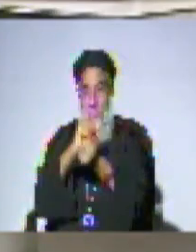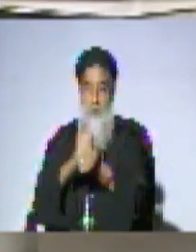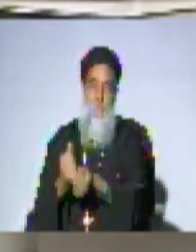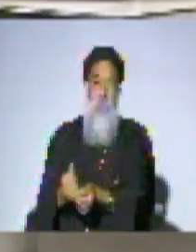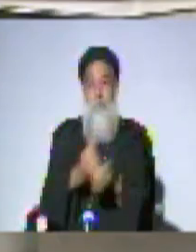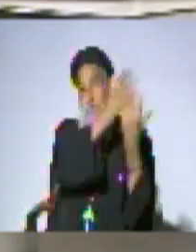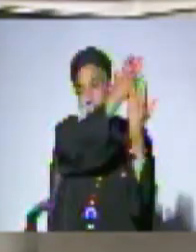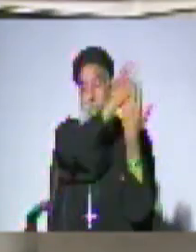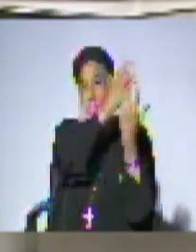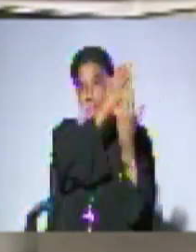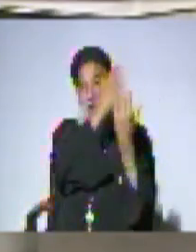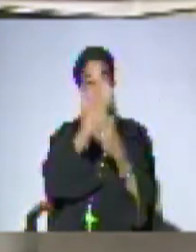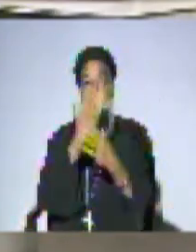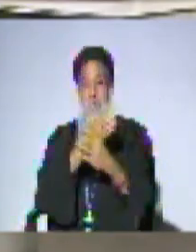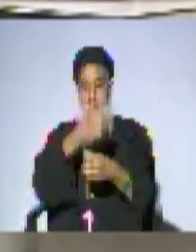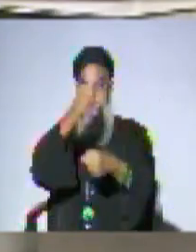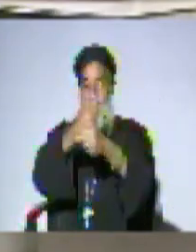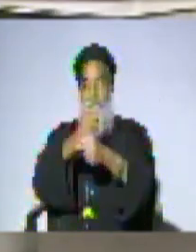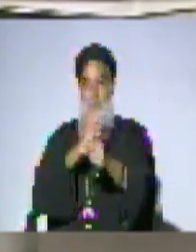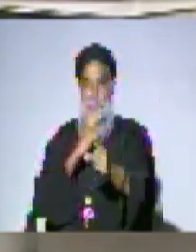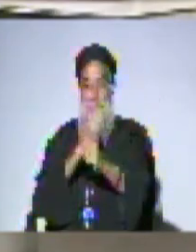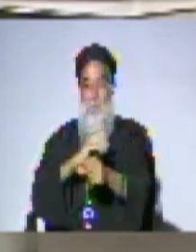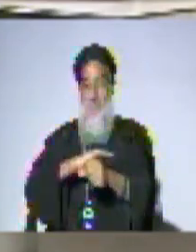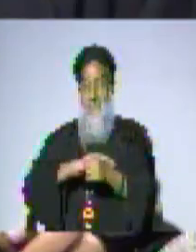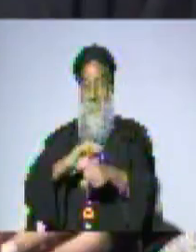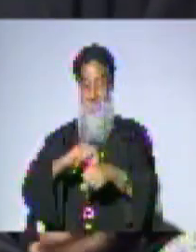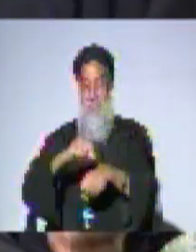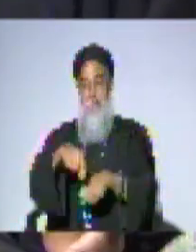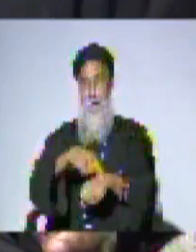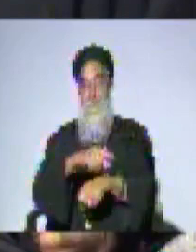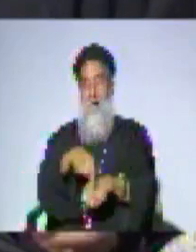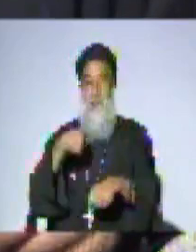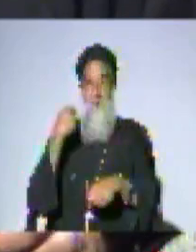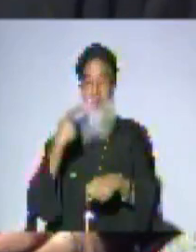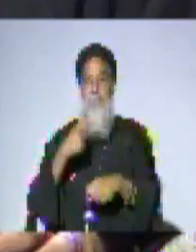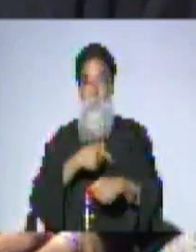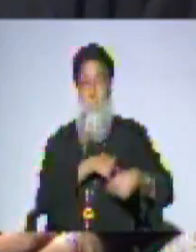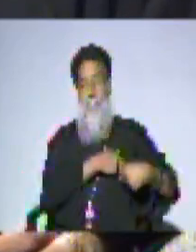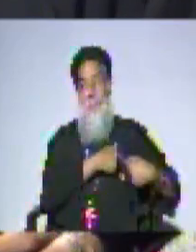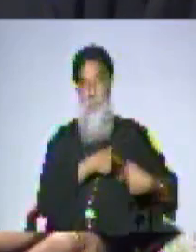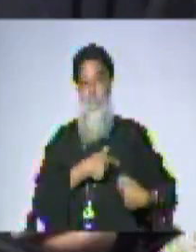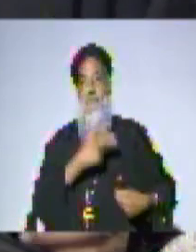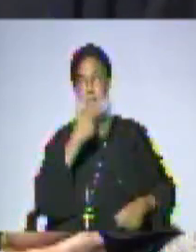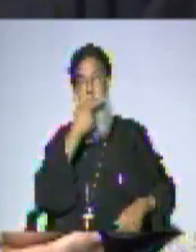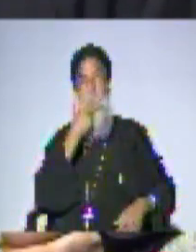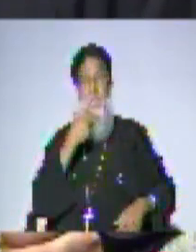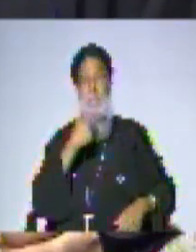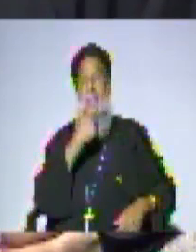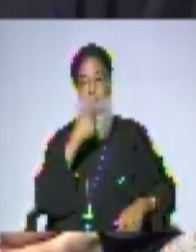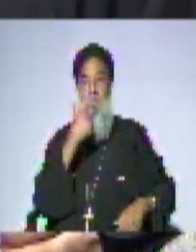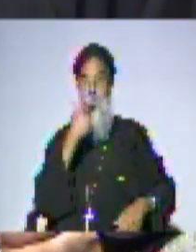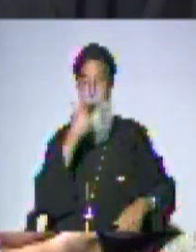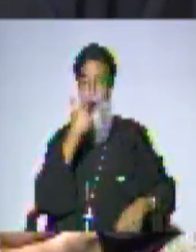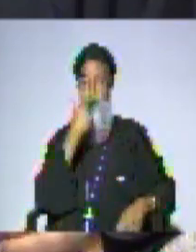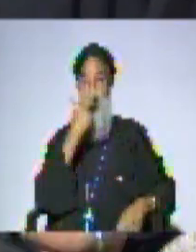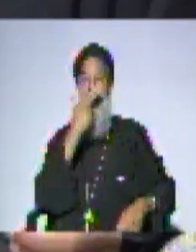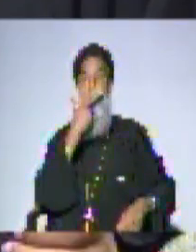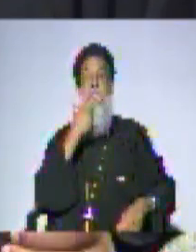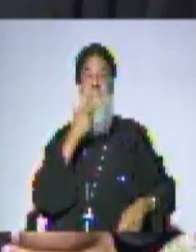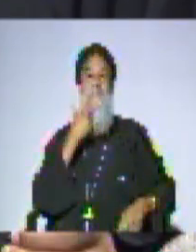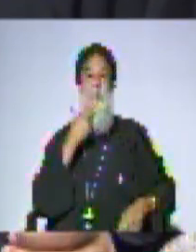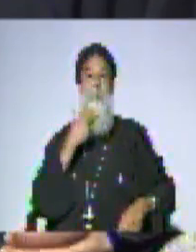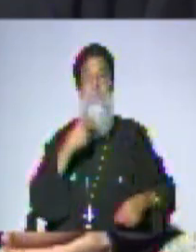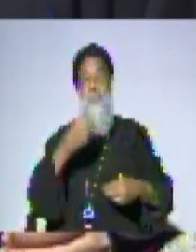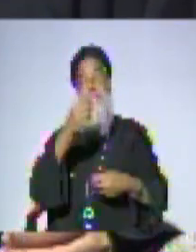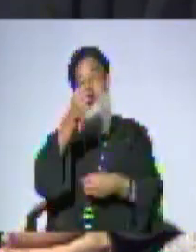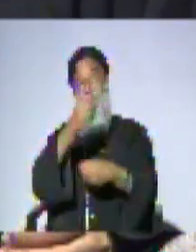عن اداء هذا الدور يعني. واجعلني اهلا بقلب طاهر وشفتين نقيتين ان